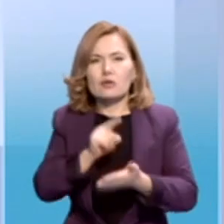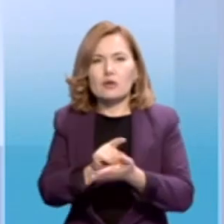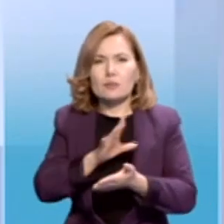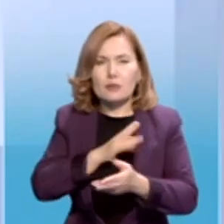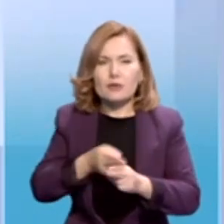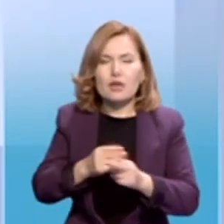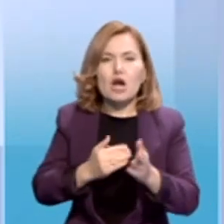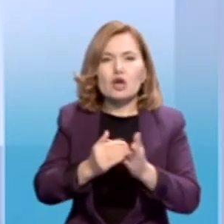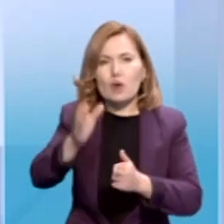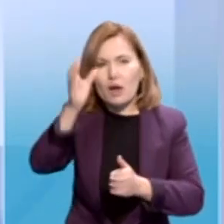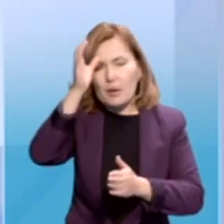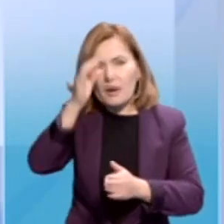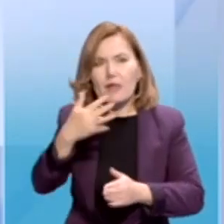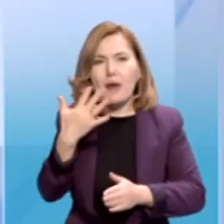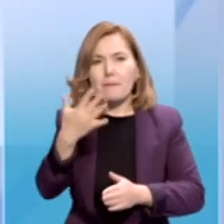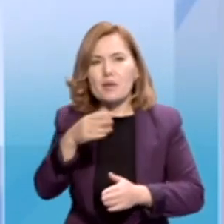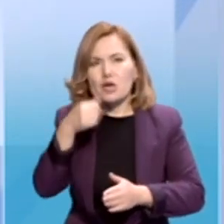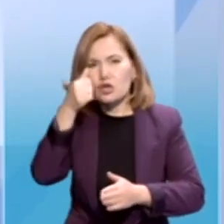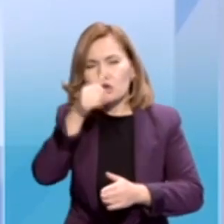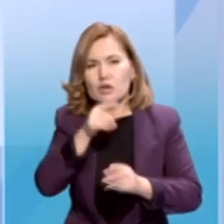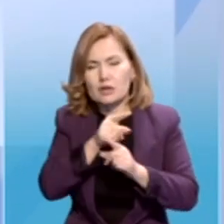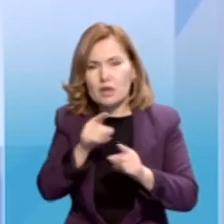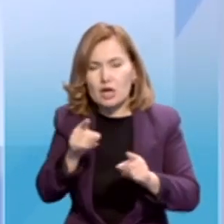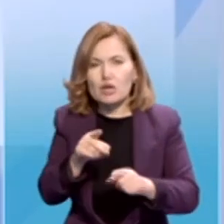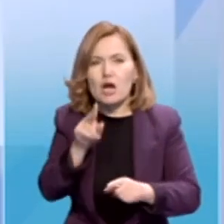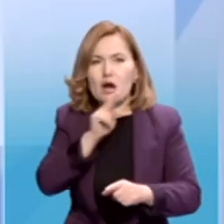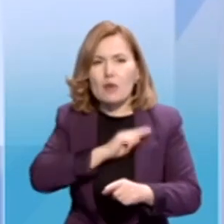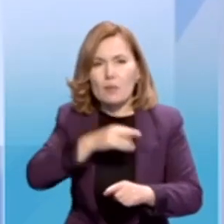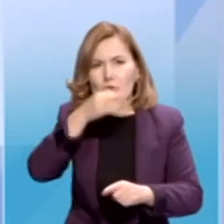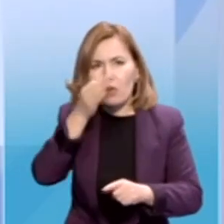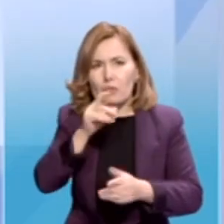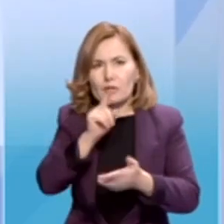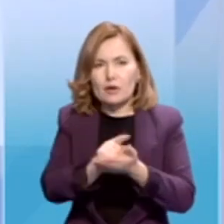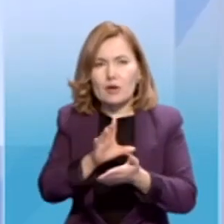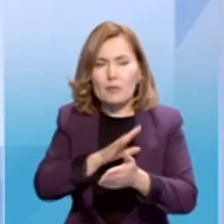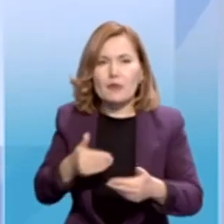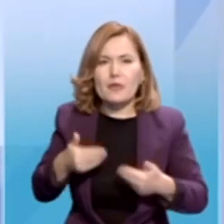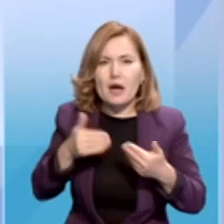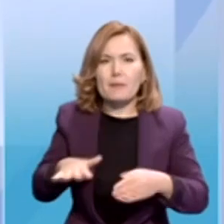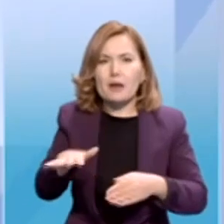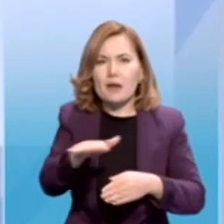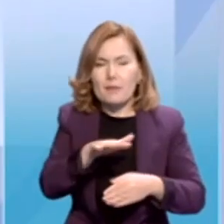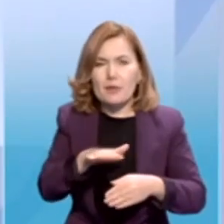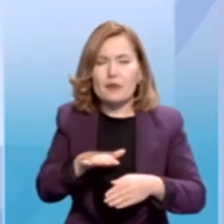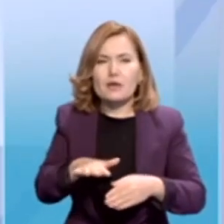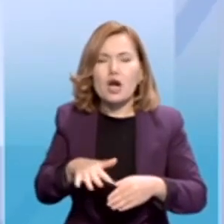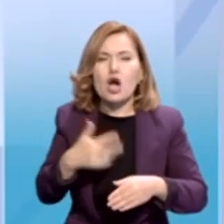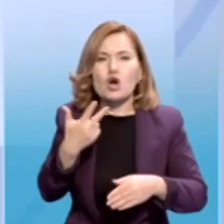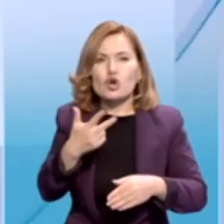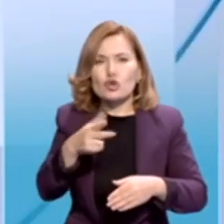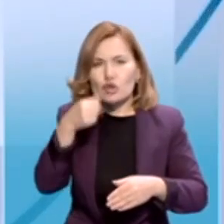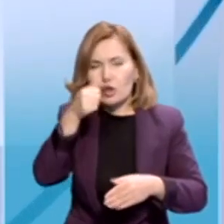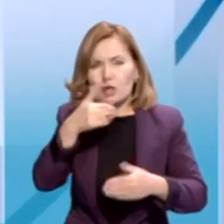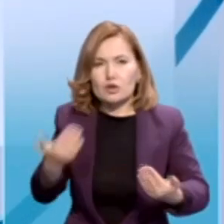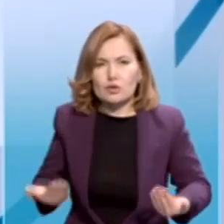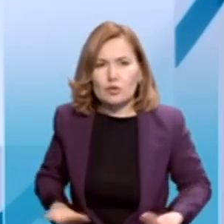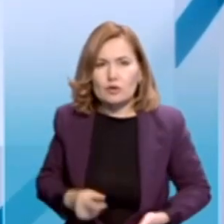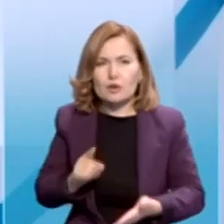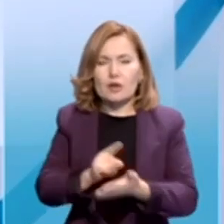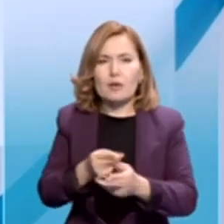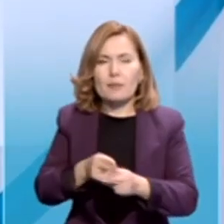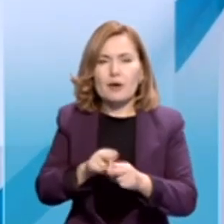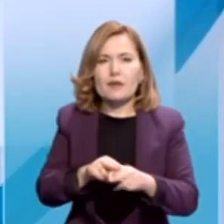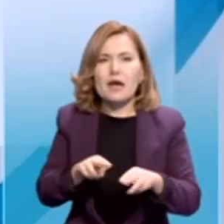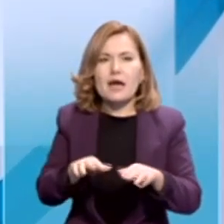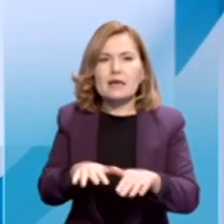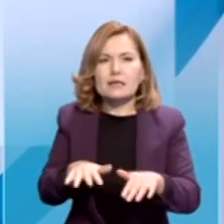Сондай-ақ, жоғары білімі мен 5 жылдан кем емес жұмыс өтілі болып, оны ұсынған аймақта кемінде 3 жыл тұруы тиіс. Сенат